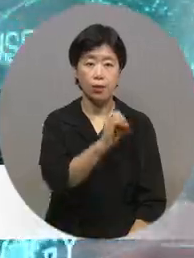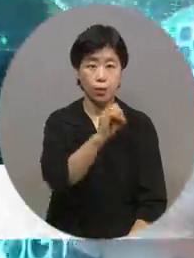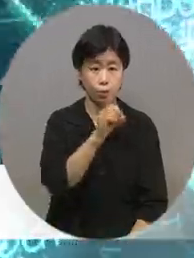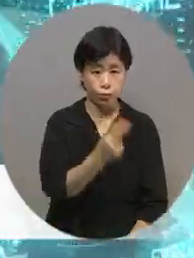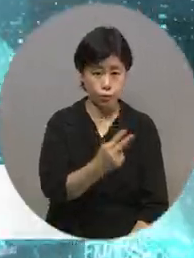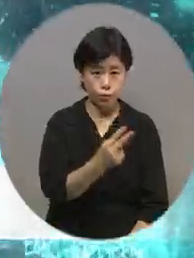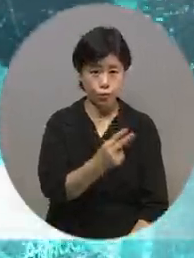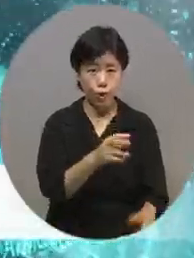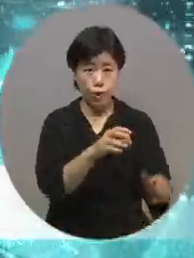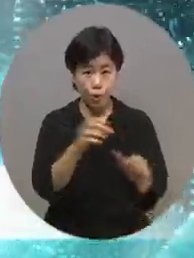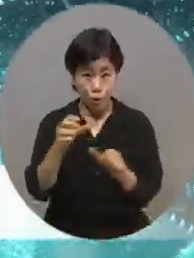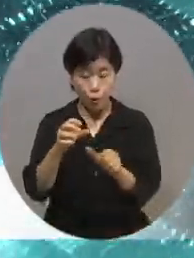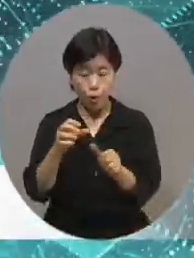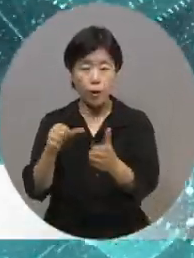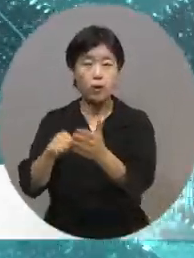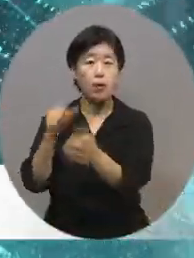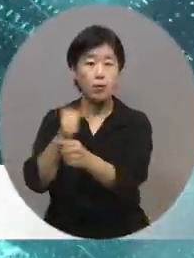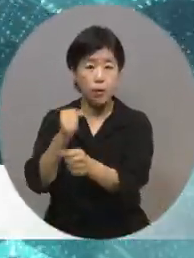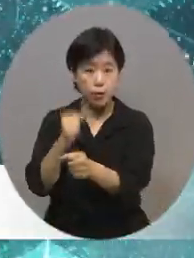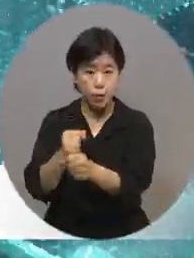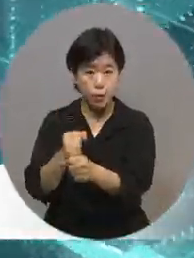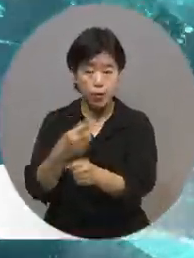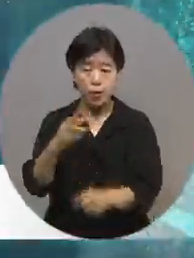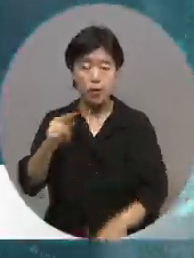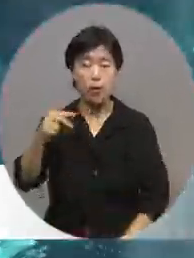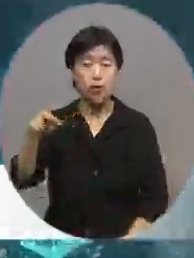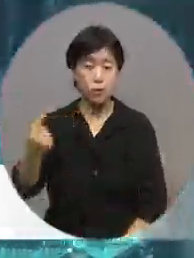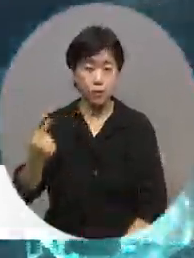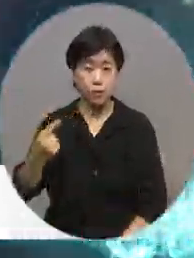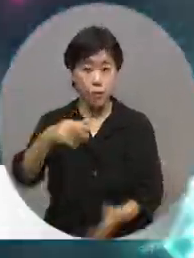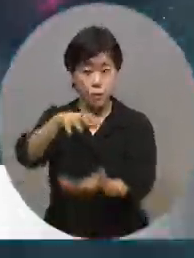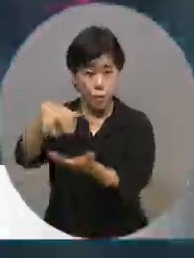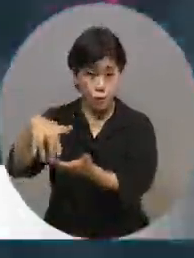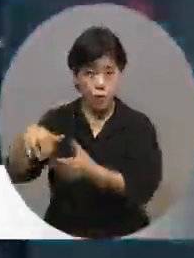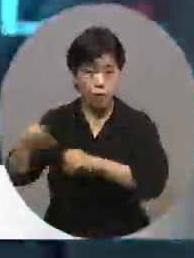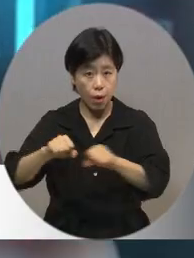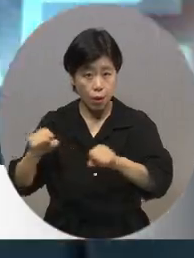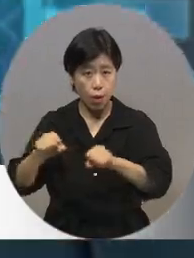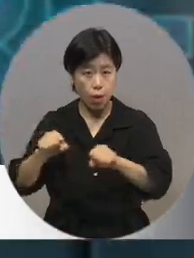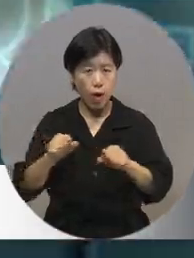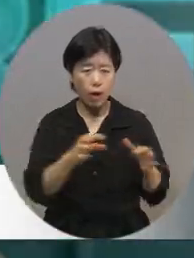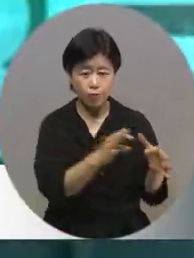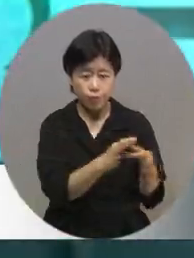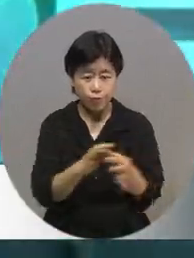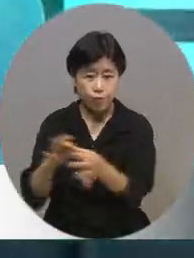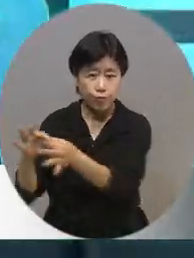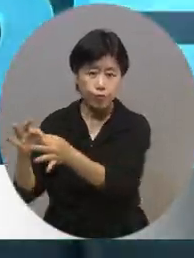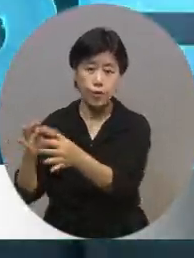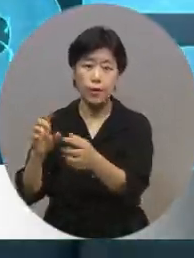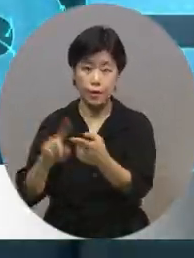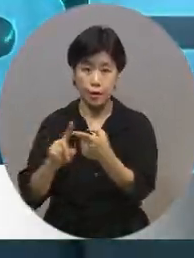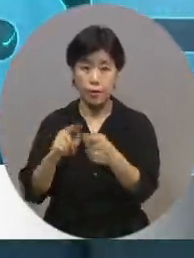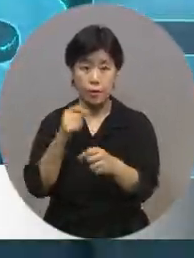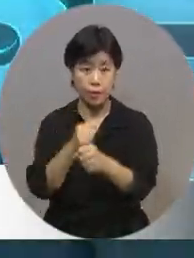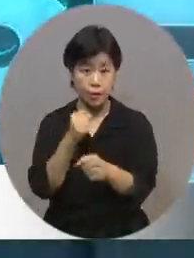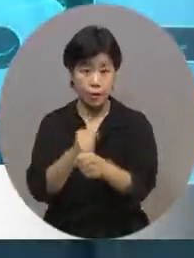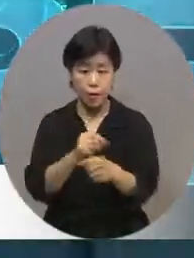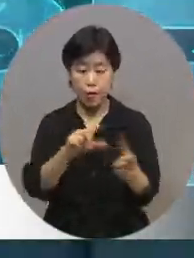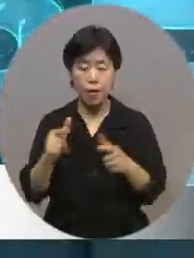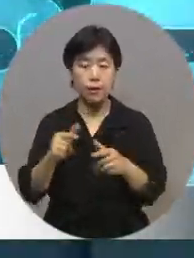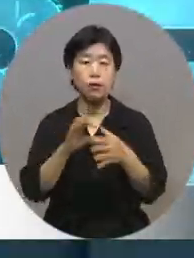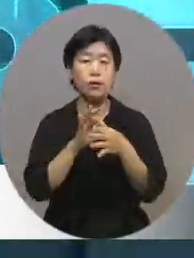제품 활용까지 탄소 포집 활용 전주기 밸류체인을 구성해 해당 기술의 설비를